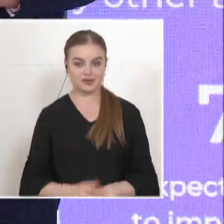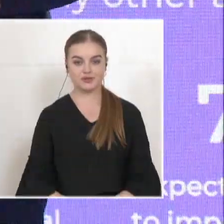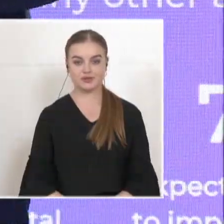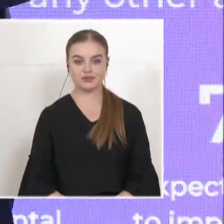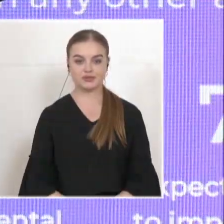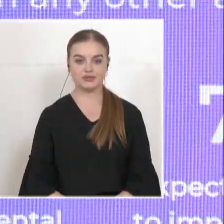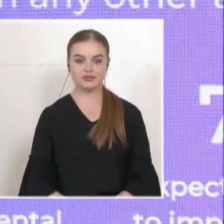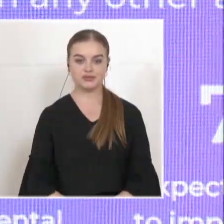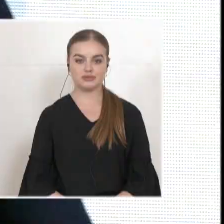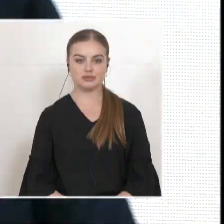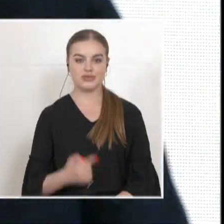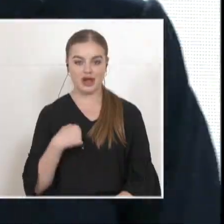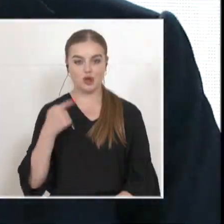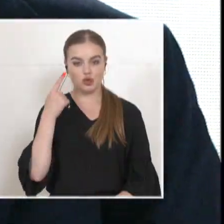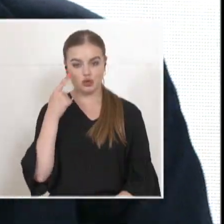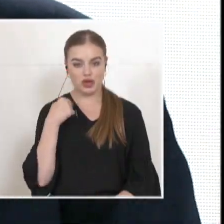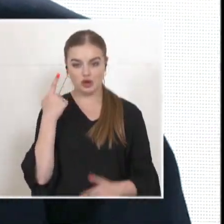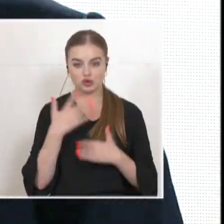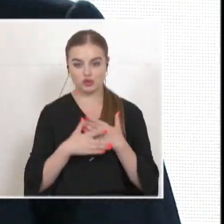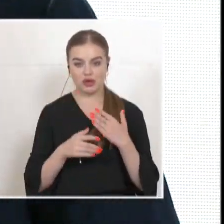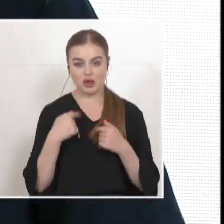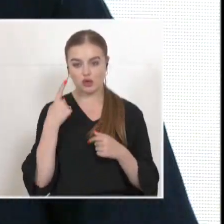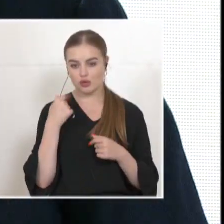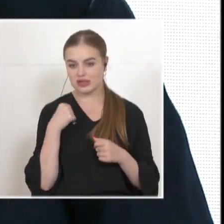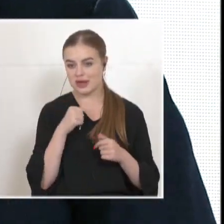Я думаю, я розумію. Я думаю, що найнижчий рейтинг